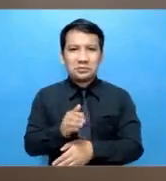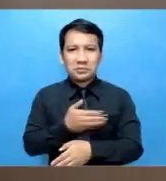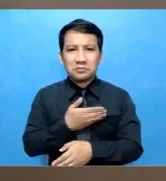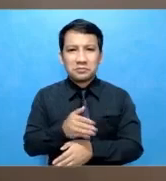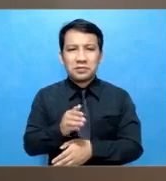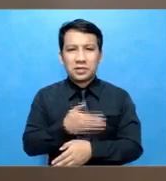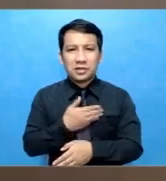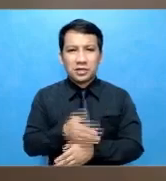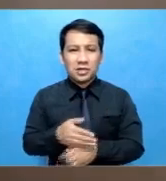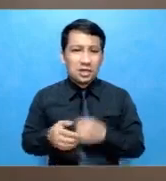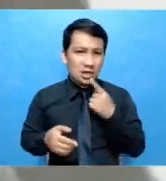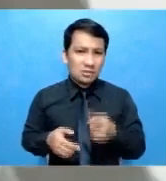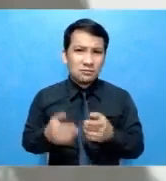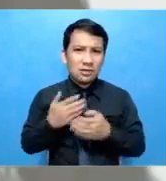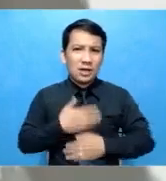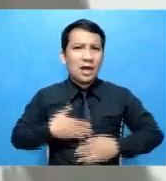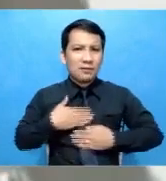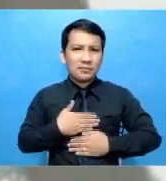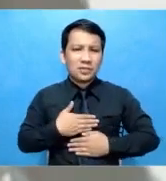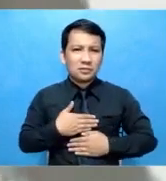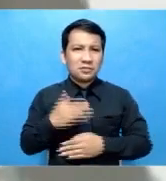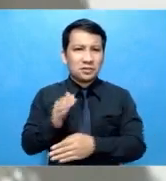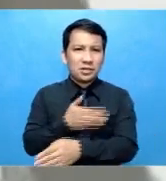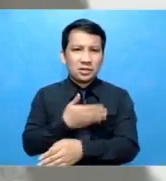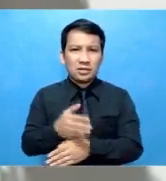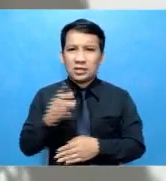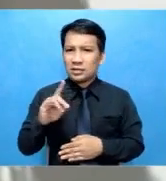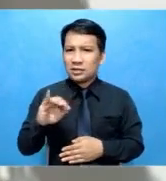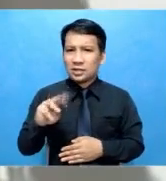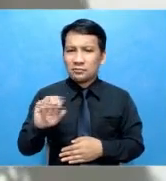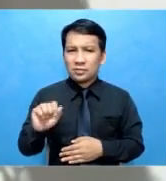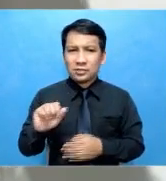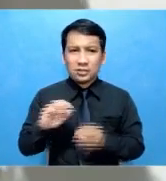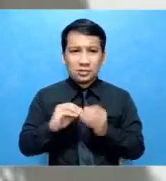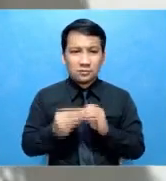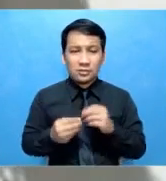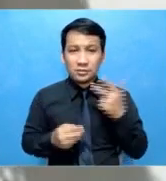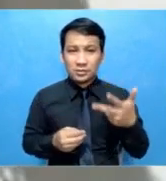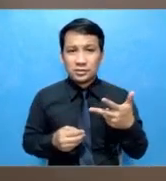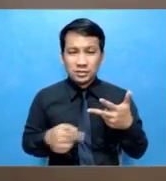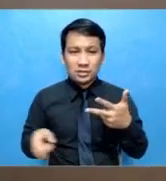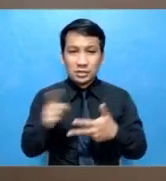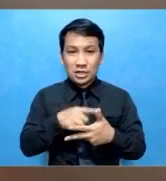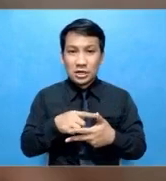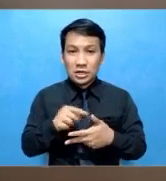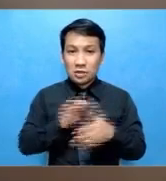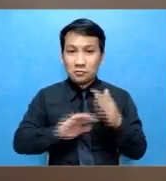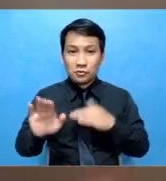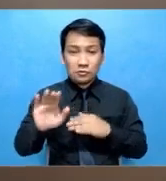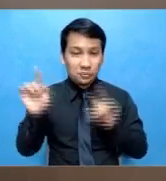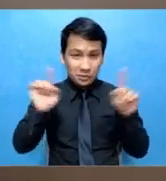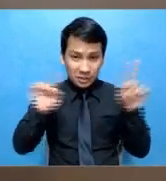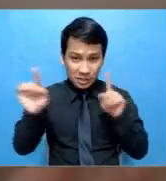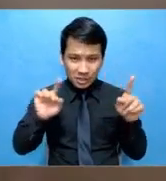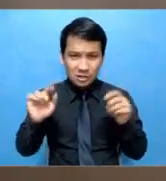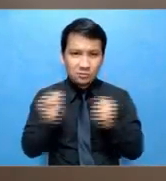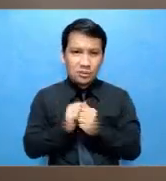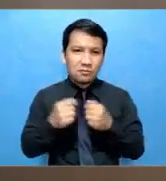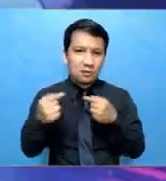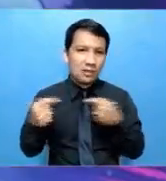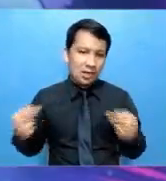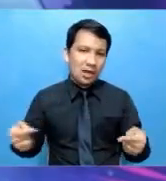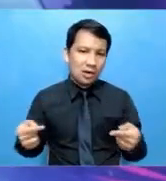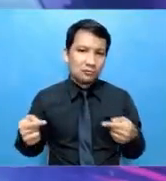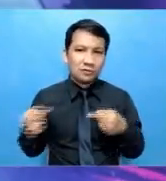Sa sobrang saya, napakanta ng Dynamite ang top 3 ng reality sing competition na Born to be a Star. Maglalaban-laban sa